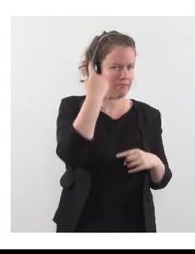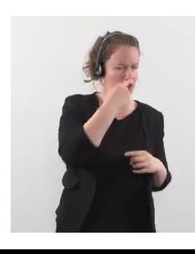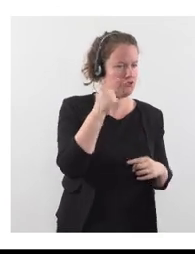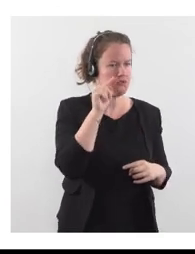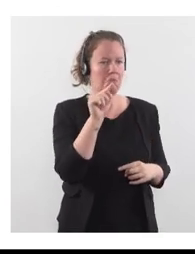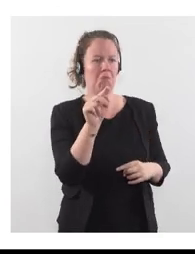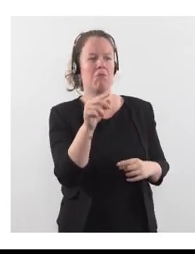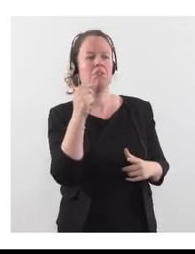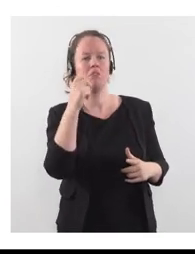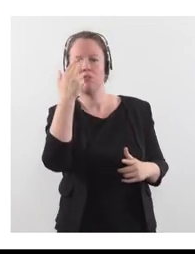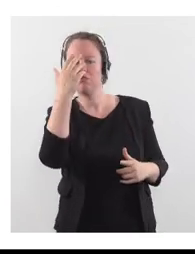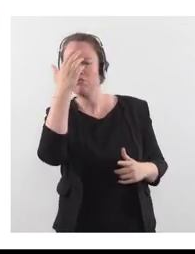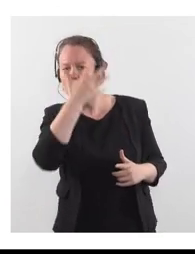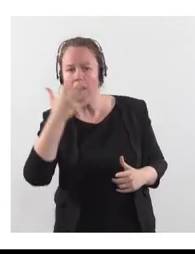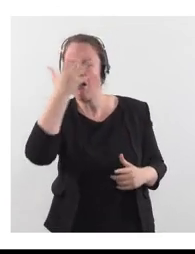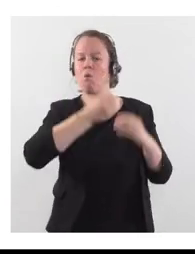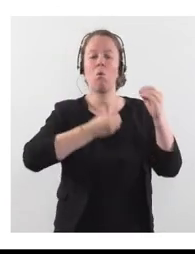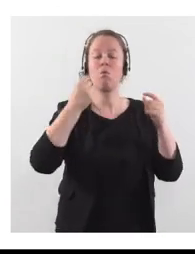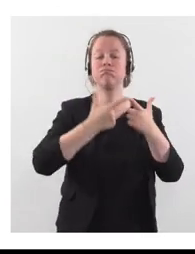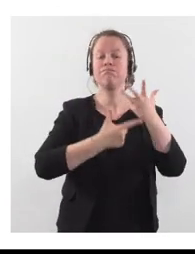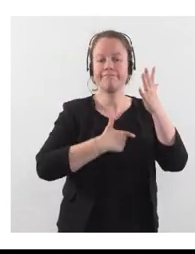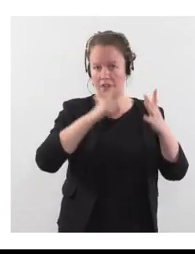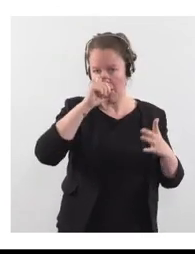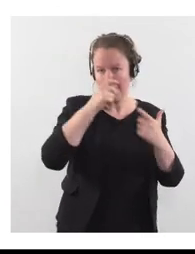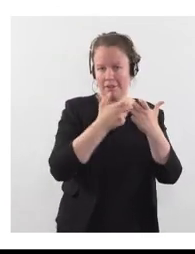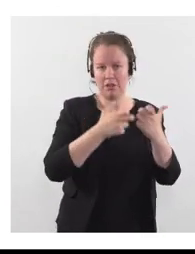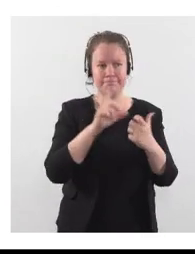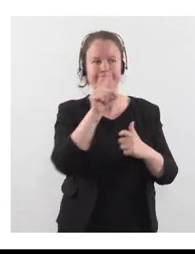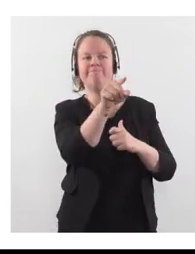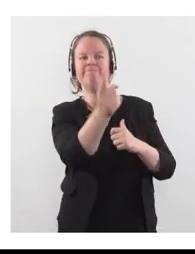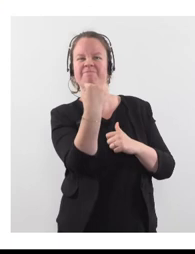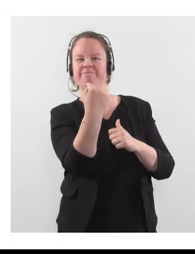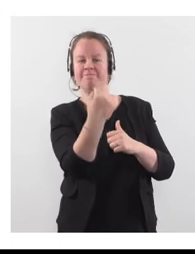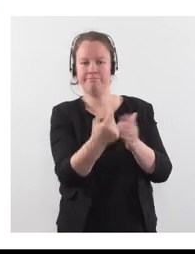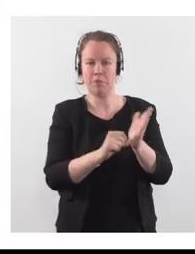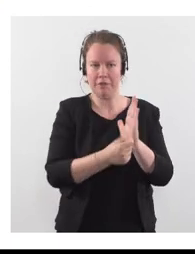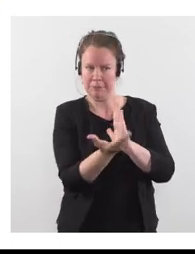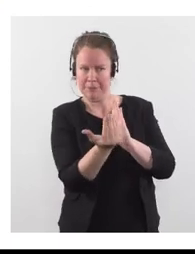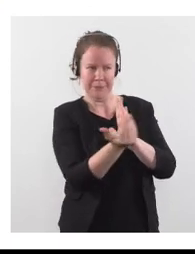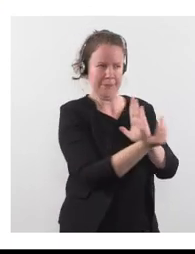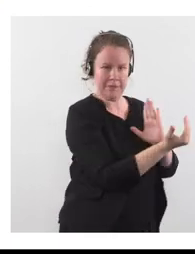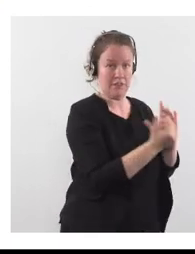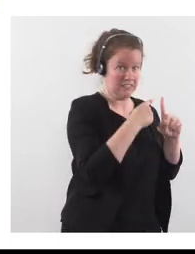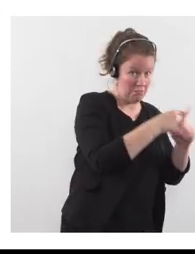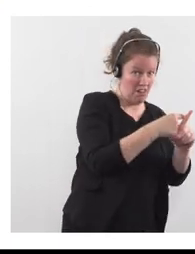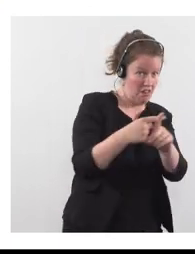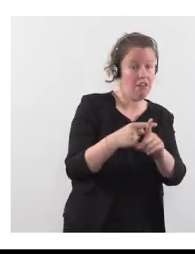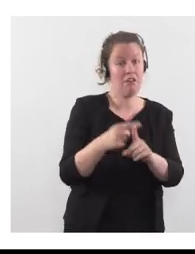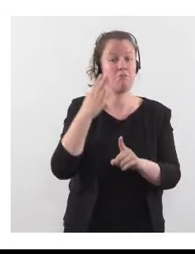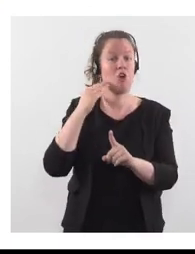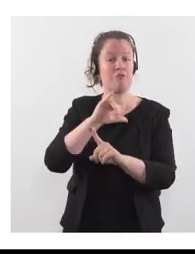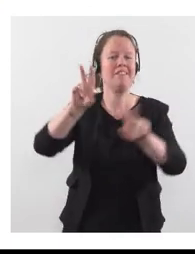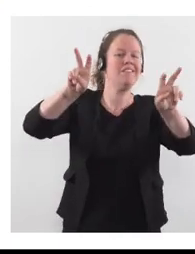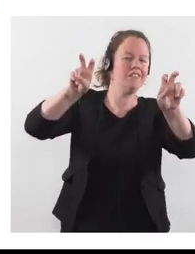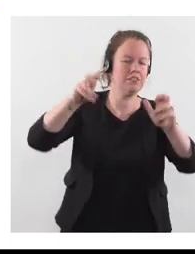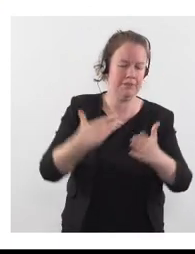des recherches scientifiques absolument en béton. L'enjeu, c'est que va faire la Cour européenne avec ces données-là.